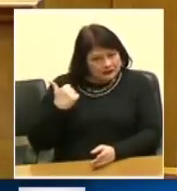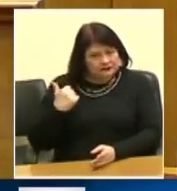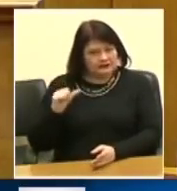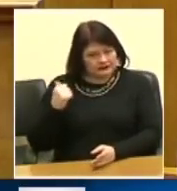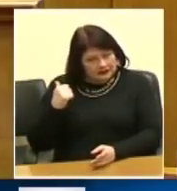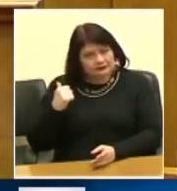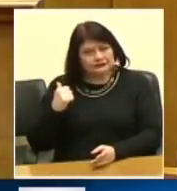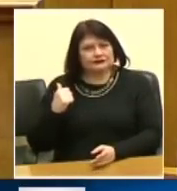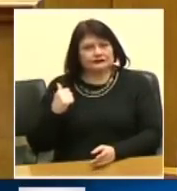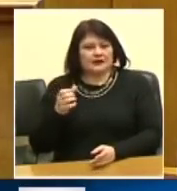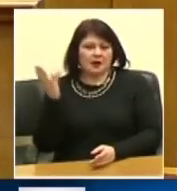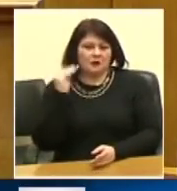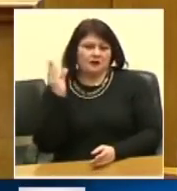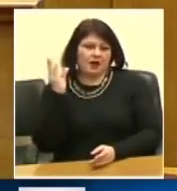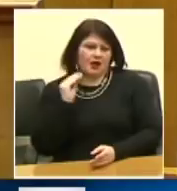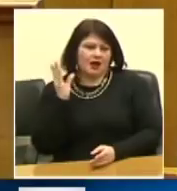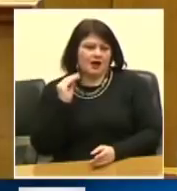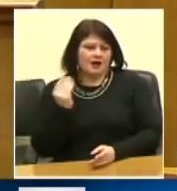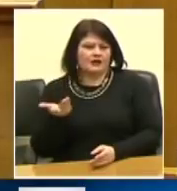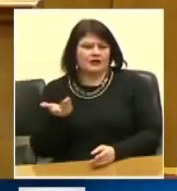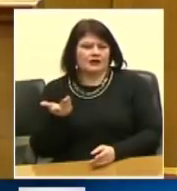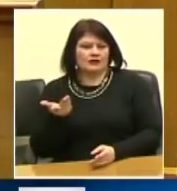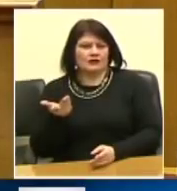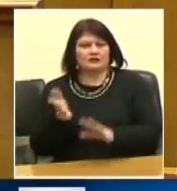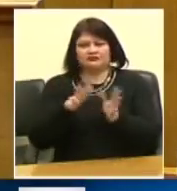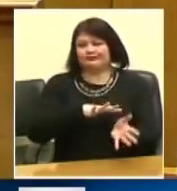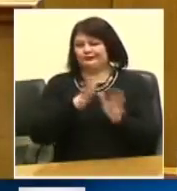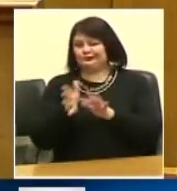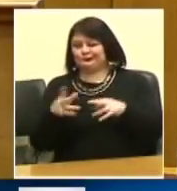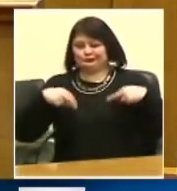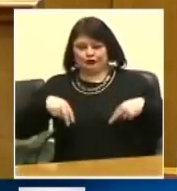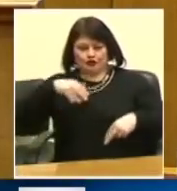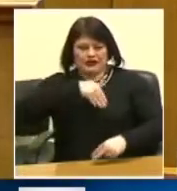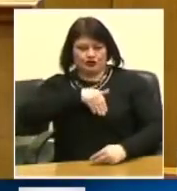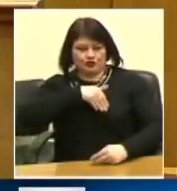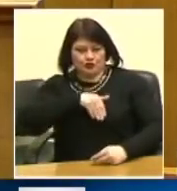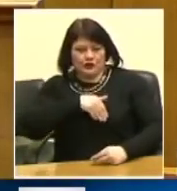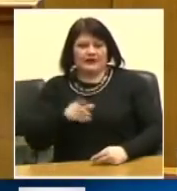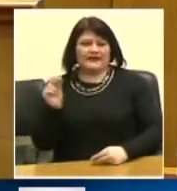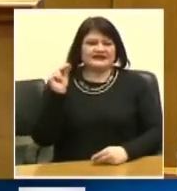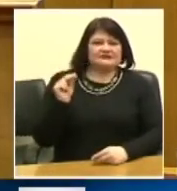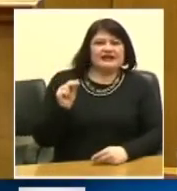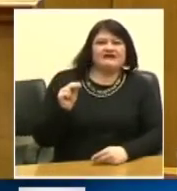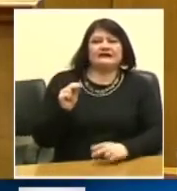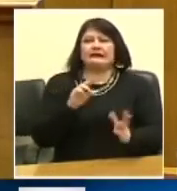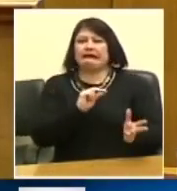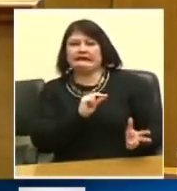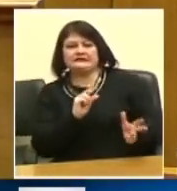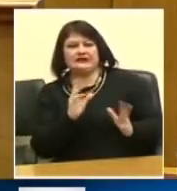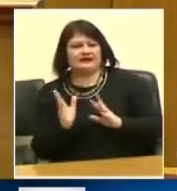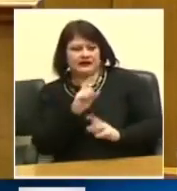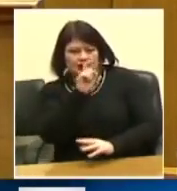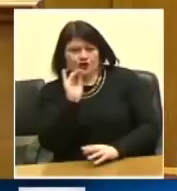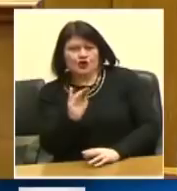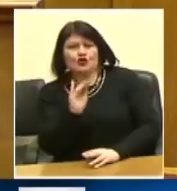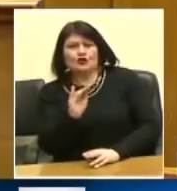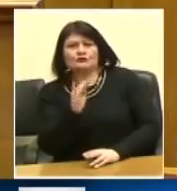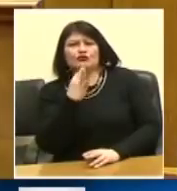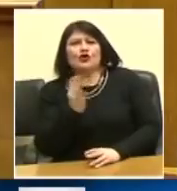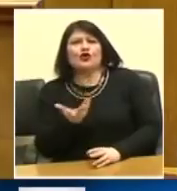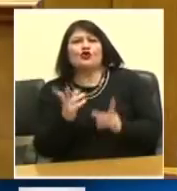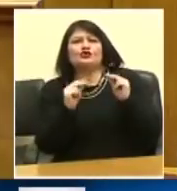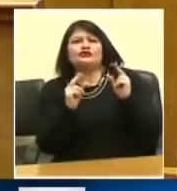Από χτες, ακούμε τα είπα ξύπα του κύριου Κατρούγκαλου και πώς δεσμεύεται η Βουλή και πώς δεν δεσμεύεται. Και ρωτάω, γιατί έγινε αυτή